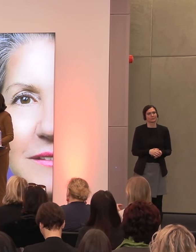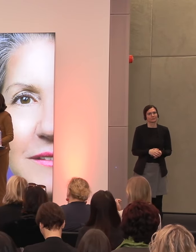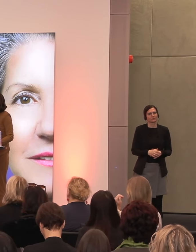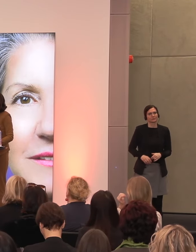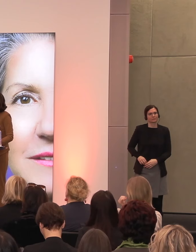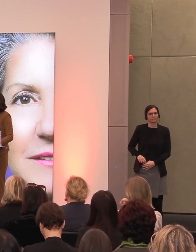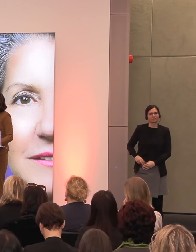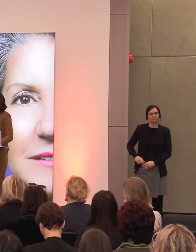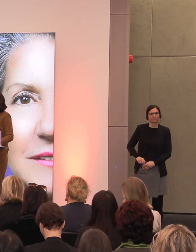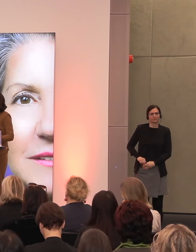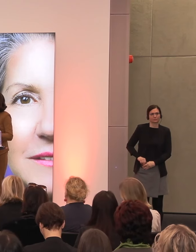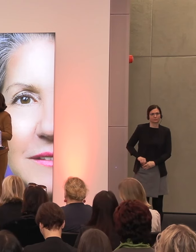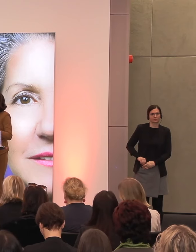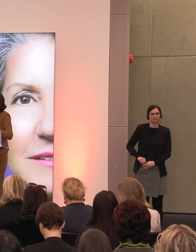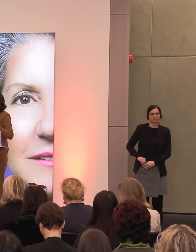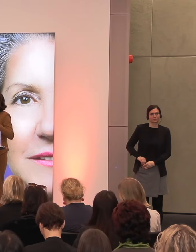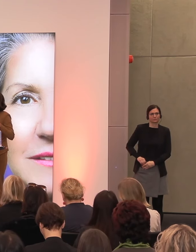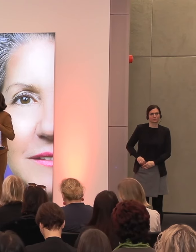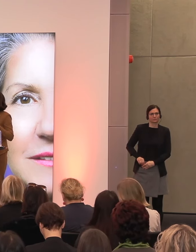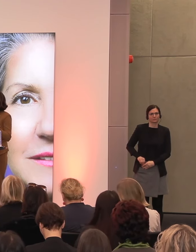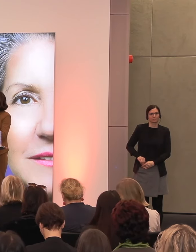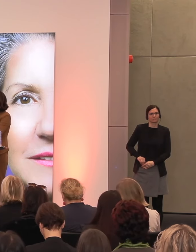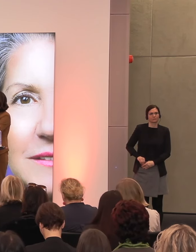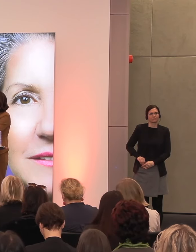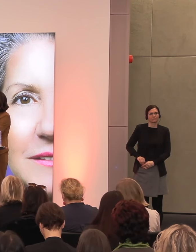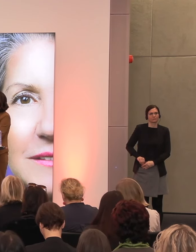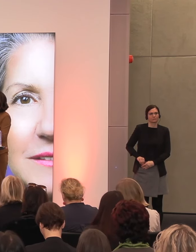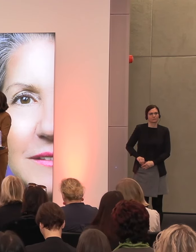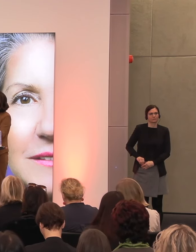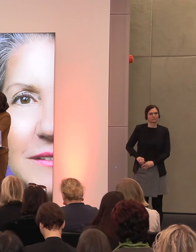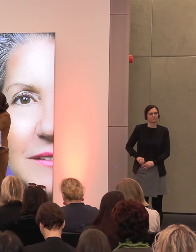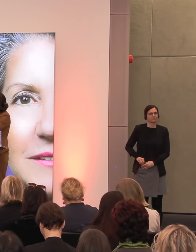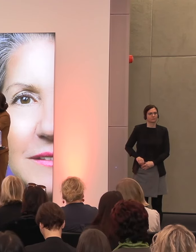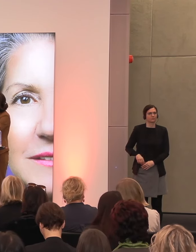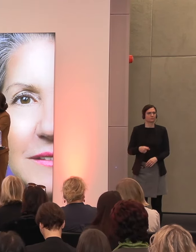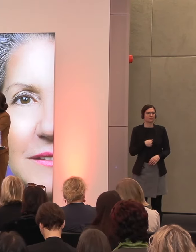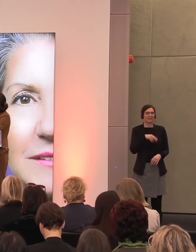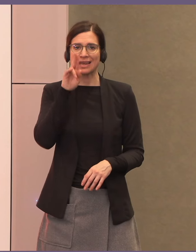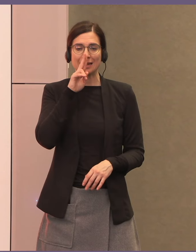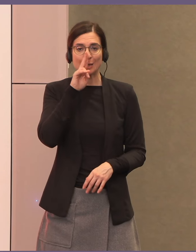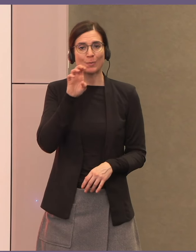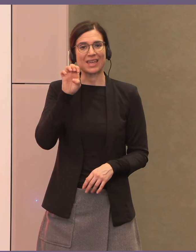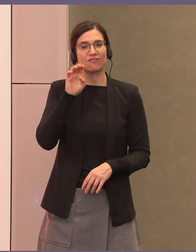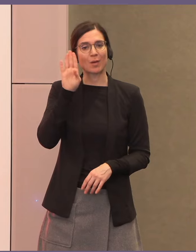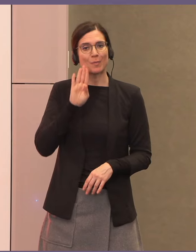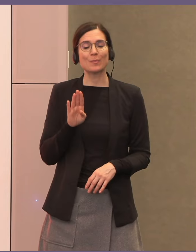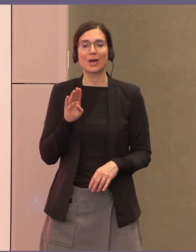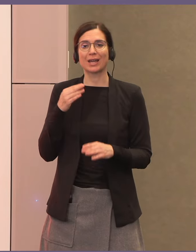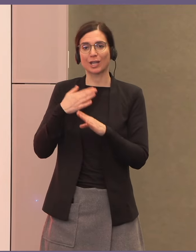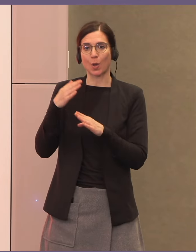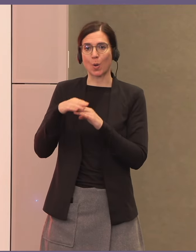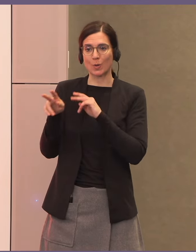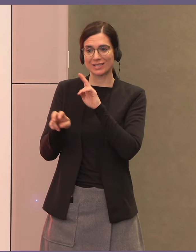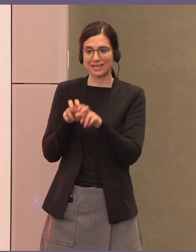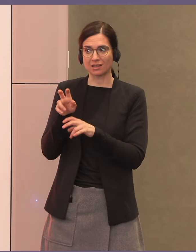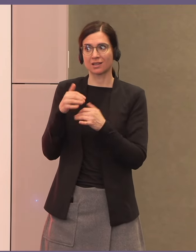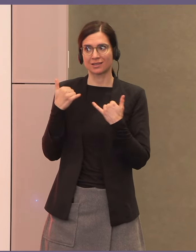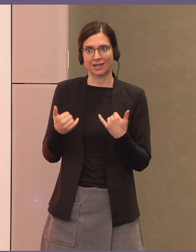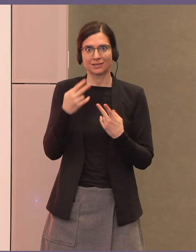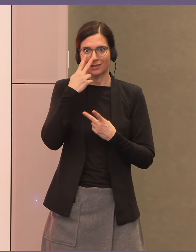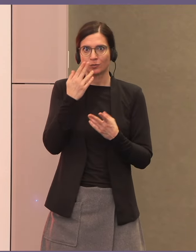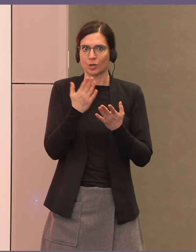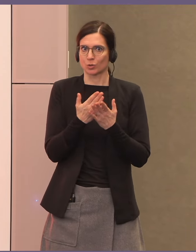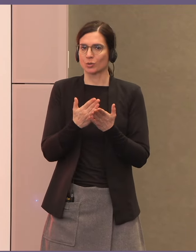Eva-Maria Holzleitner, das ist sozusagen jetzt die Runde, wo wir gesehen haben, auch welche BündnispartnerInnen es auch